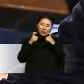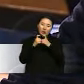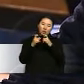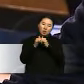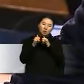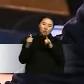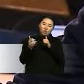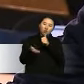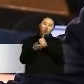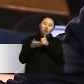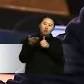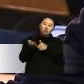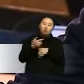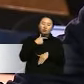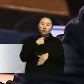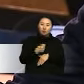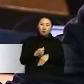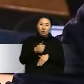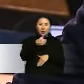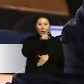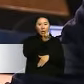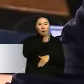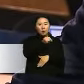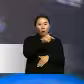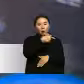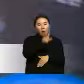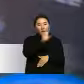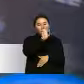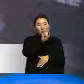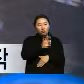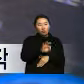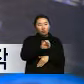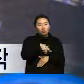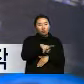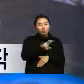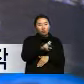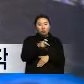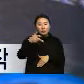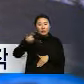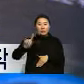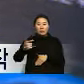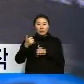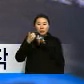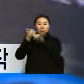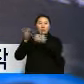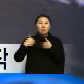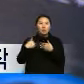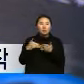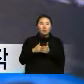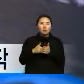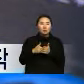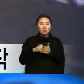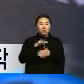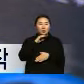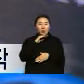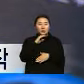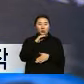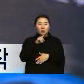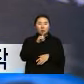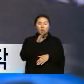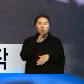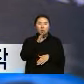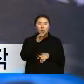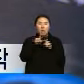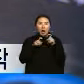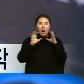학생들에게 추천드리고 싶습니다. 또한 가보나움은 제71회 칸 영화제에서 수상한 작품으로 실제 실화를